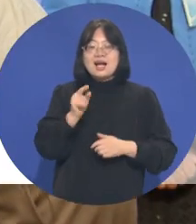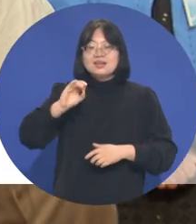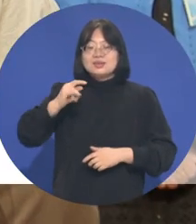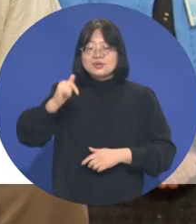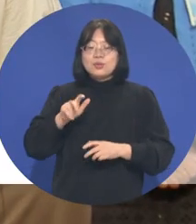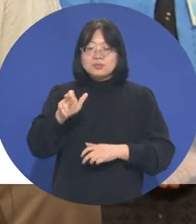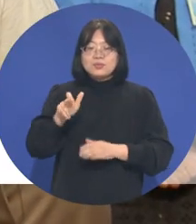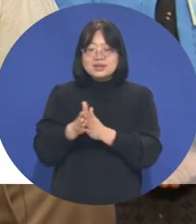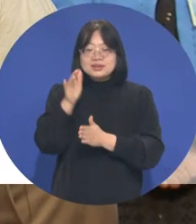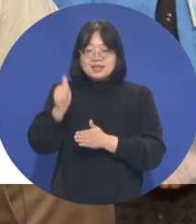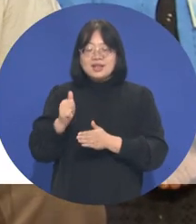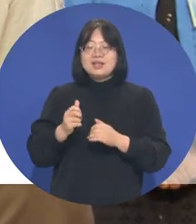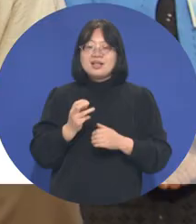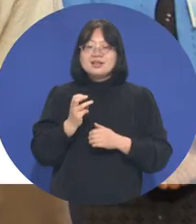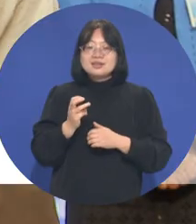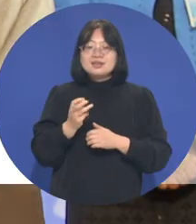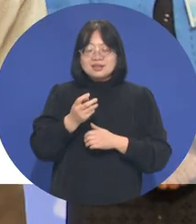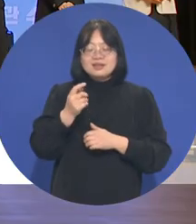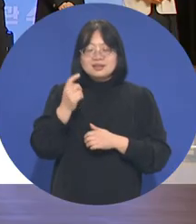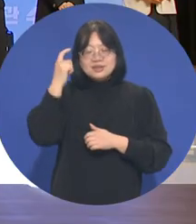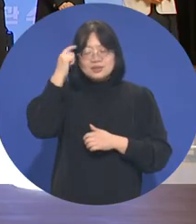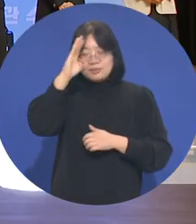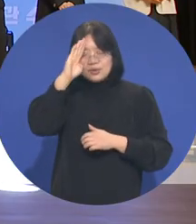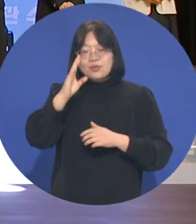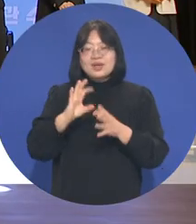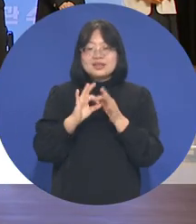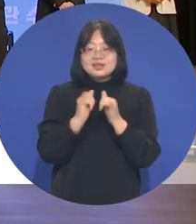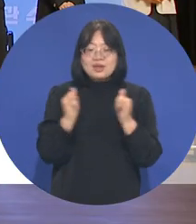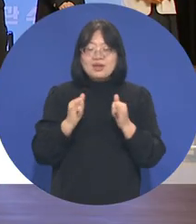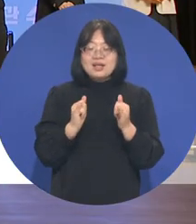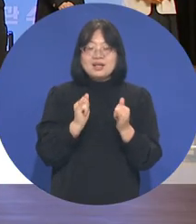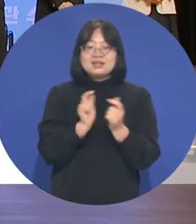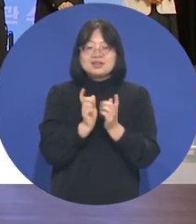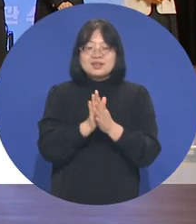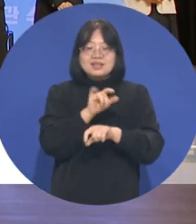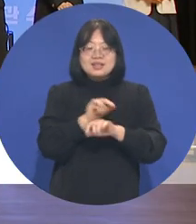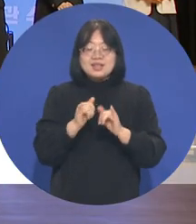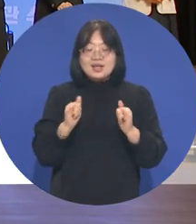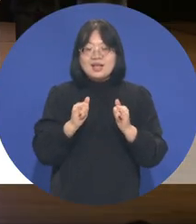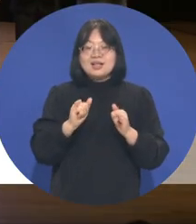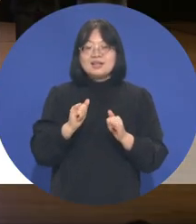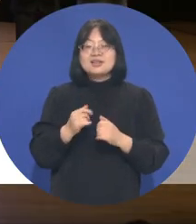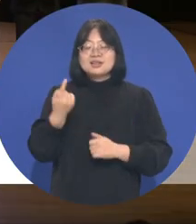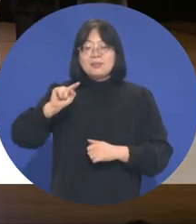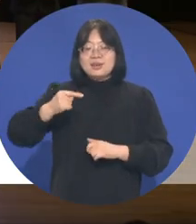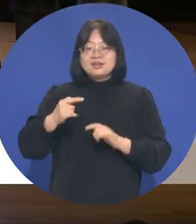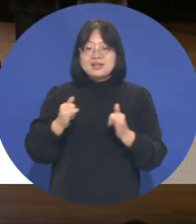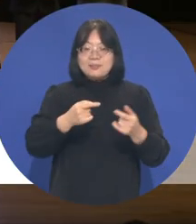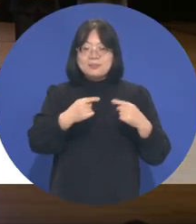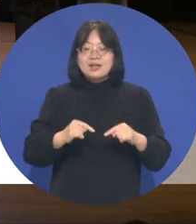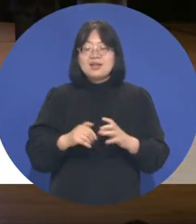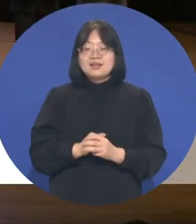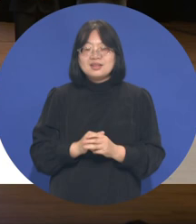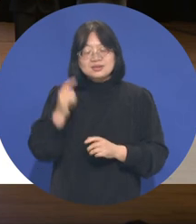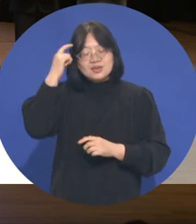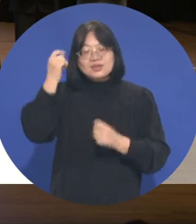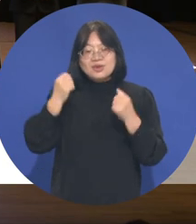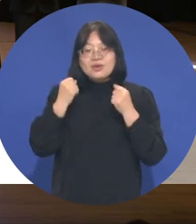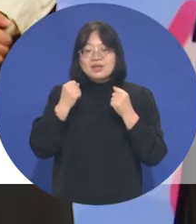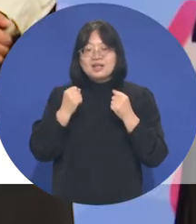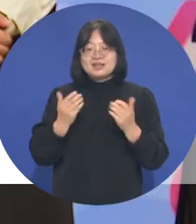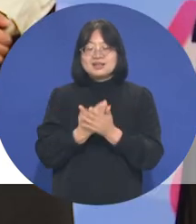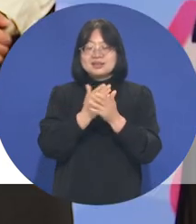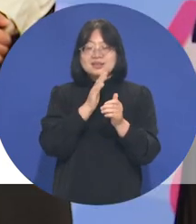하은호 군포시장, 도내 정신질환 당사자와 가족, 실무자 등 약 1,100여 명이 참석했으며 정신건강